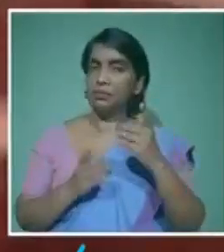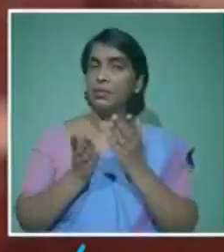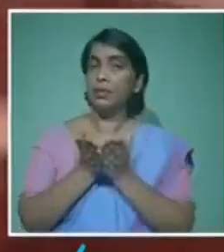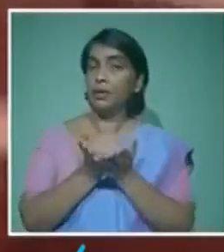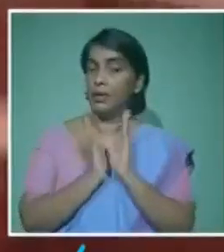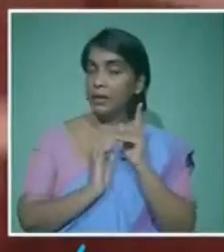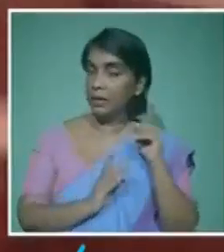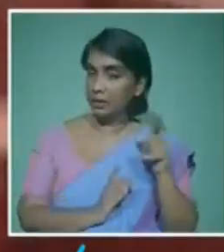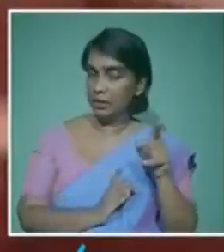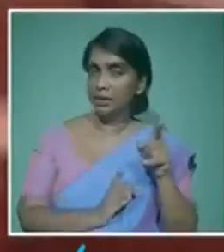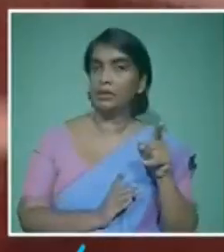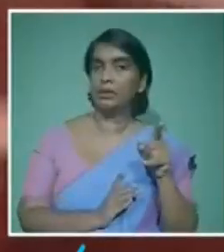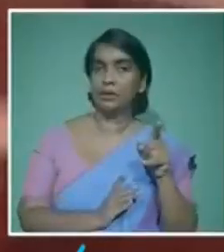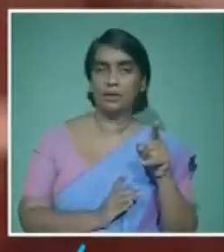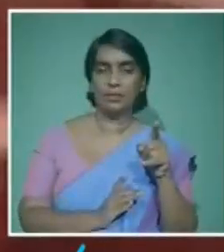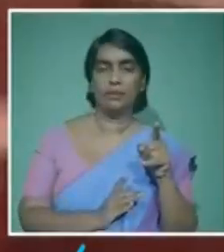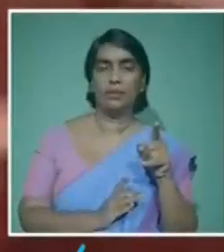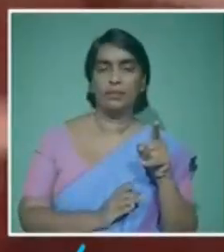அணுகுகின்றனர்.